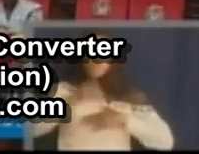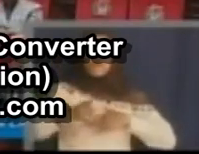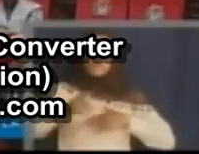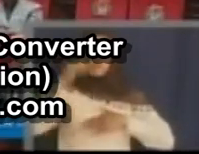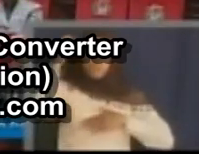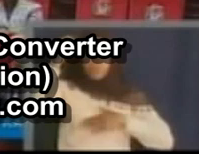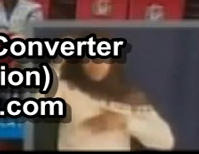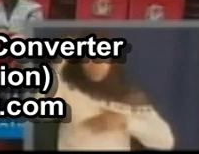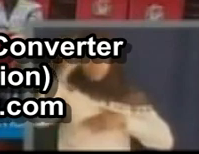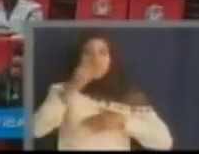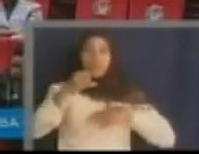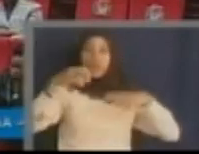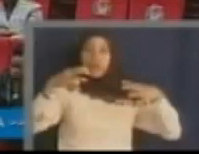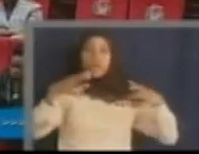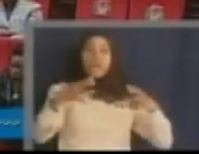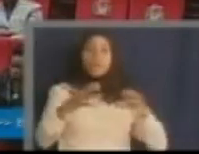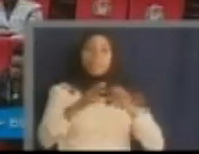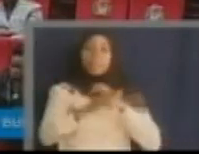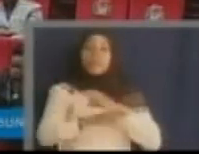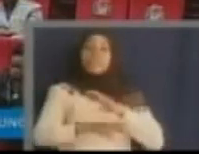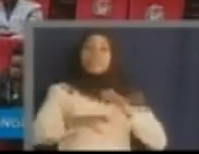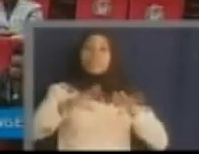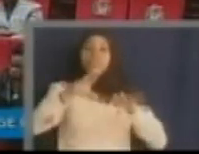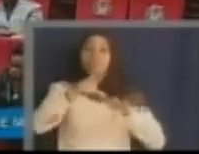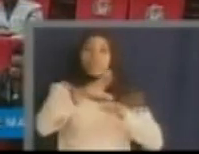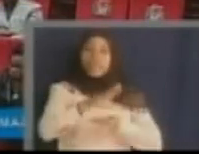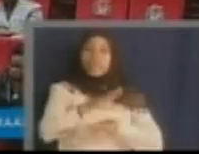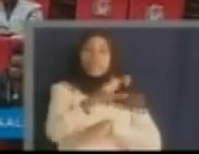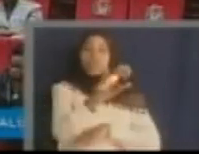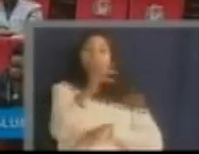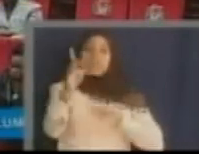leo saa 10 jioni Dodoma Hotel, ukumbi wa Mazengo.